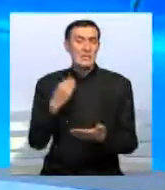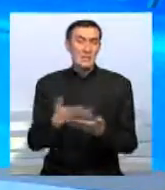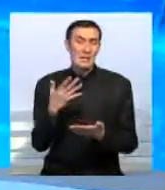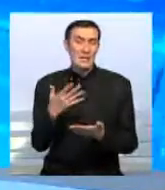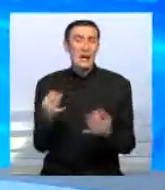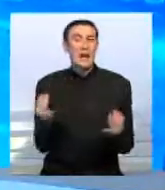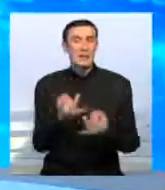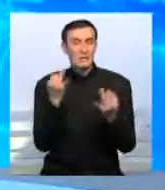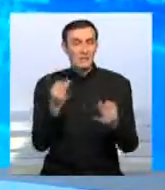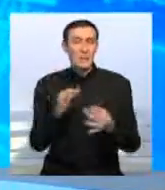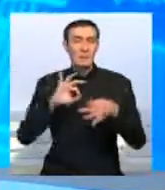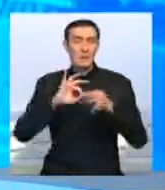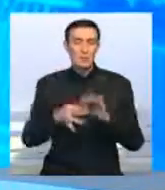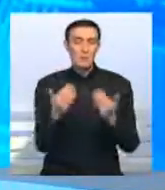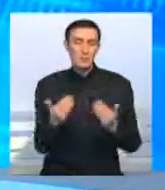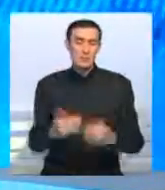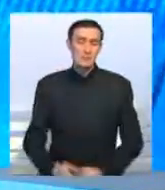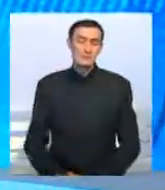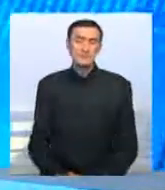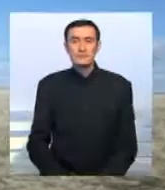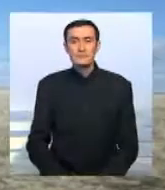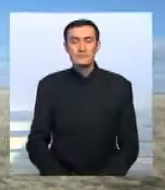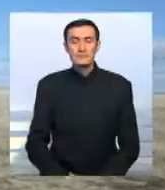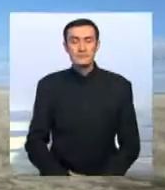артефакты. Подробнее в нашем следующем материале.